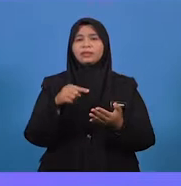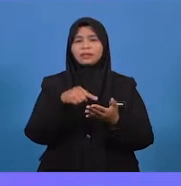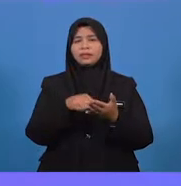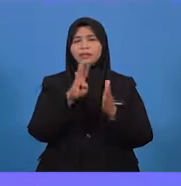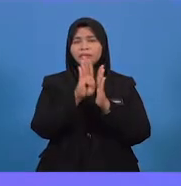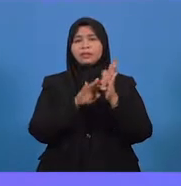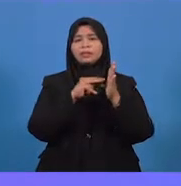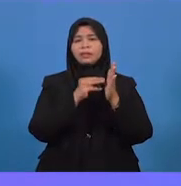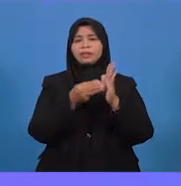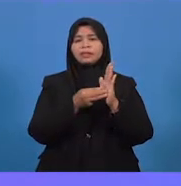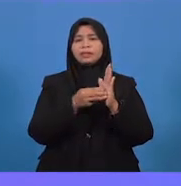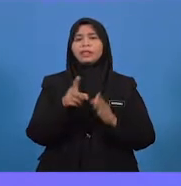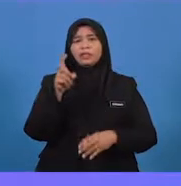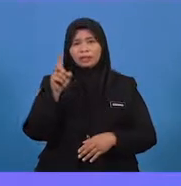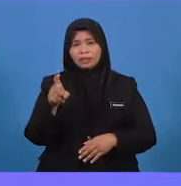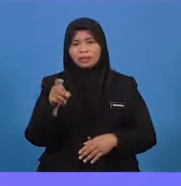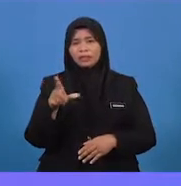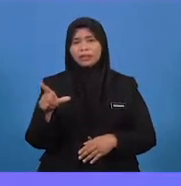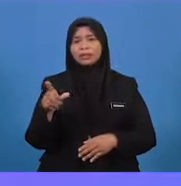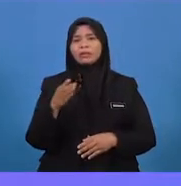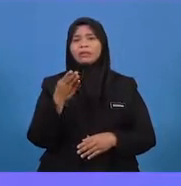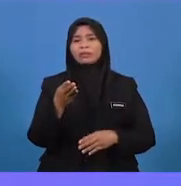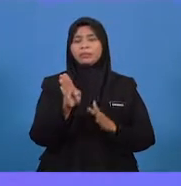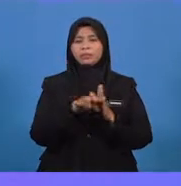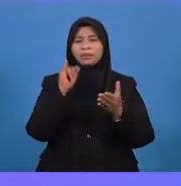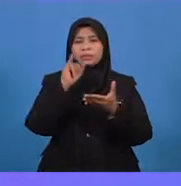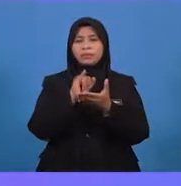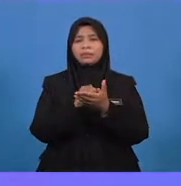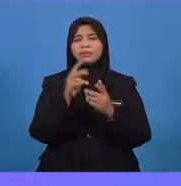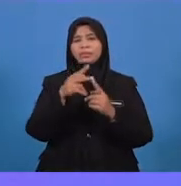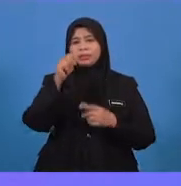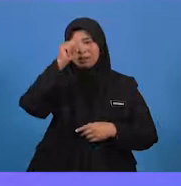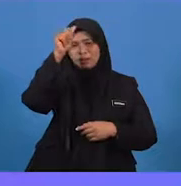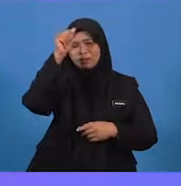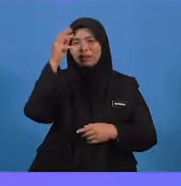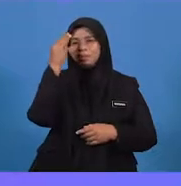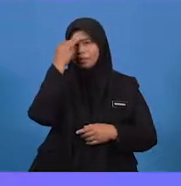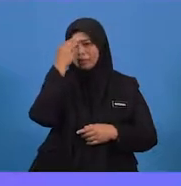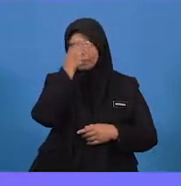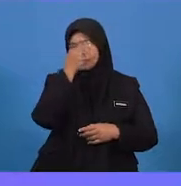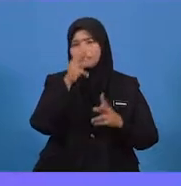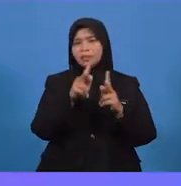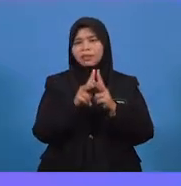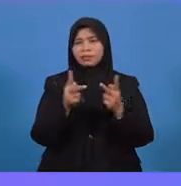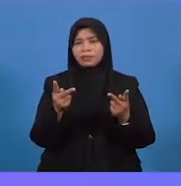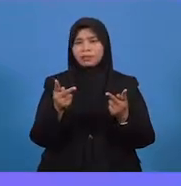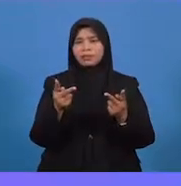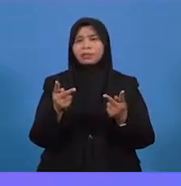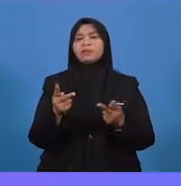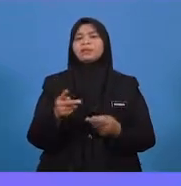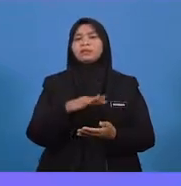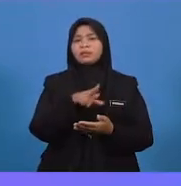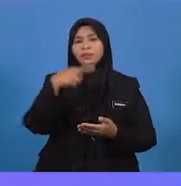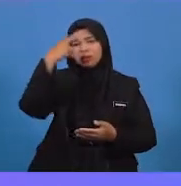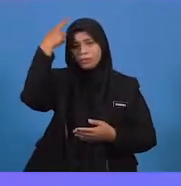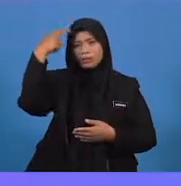ini bermaksud, hendaklah kamu beriman kepada Allah, malaikat, kitab,